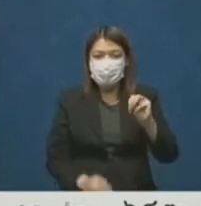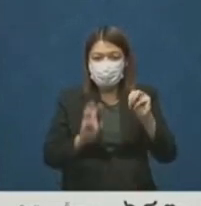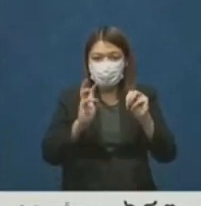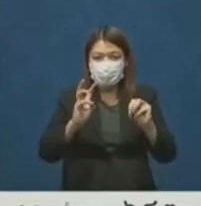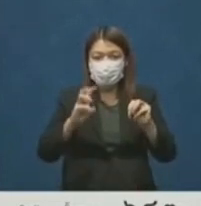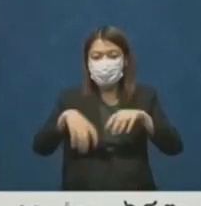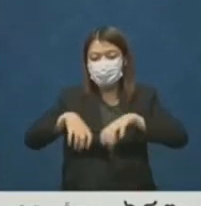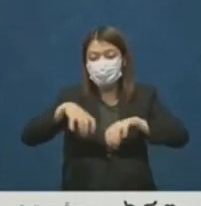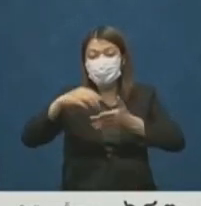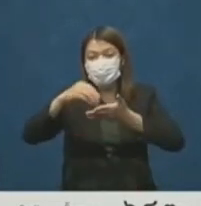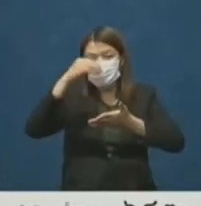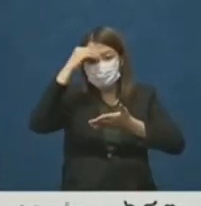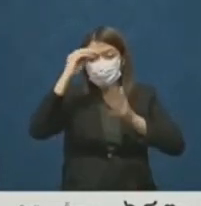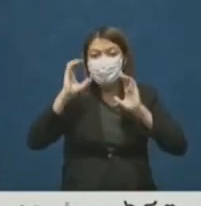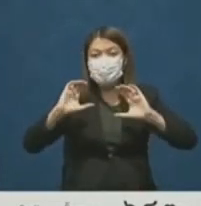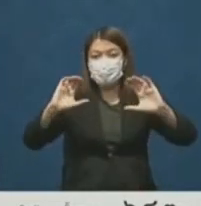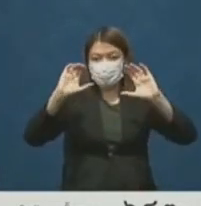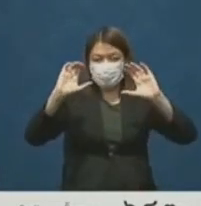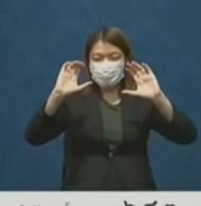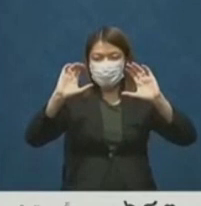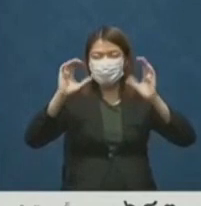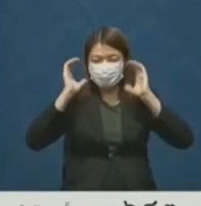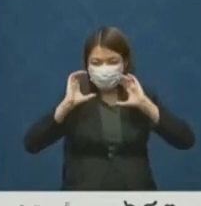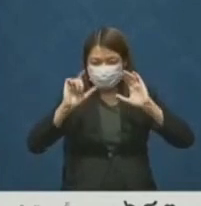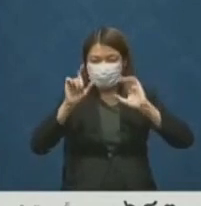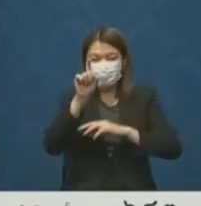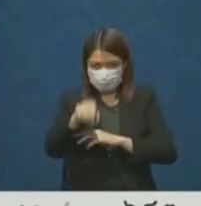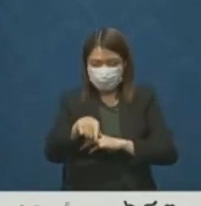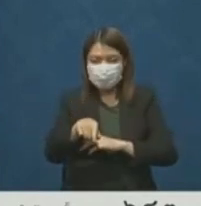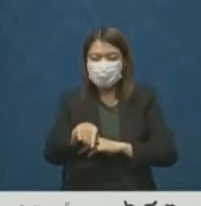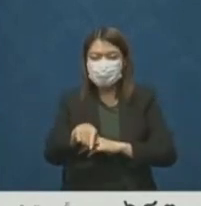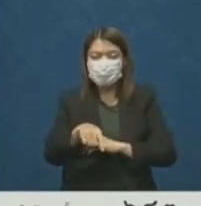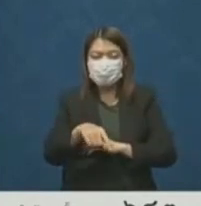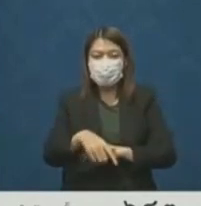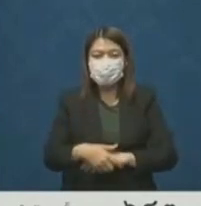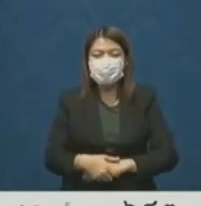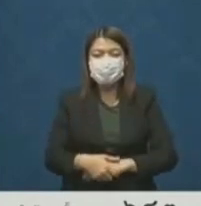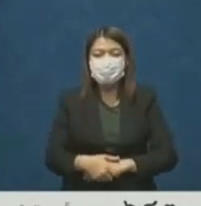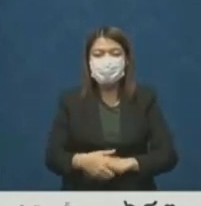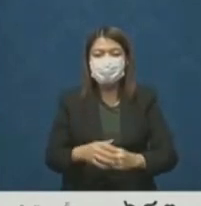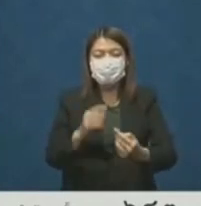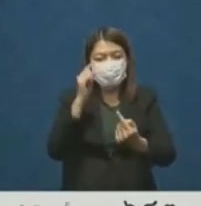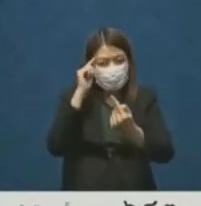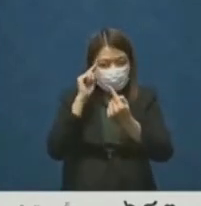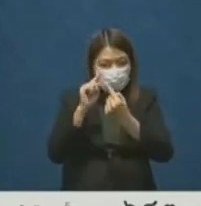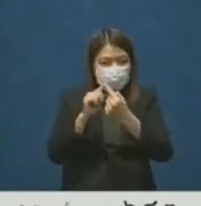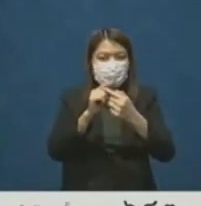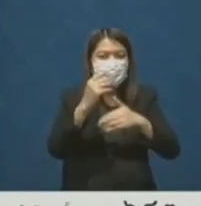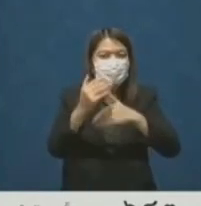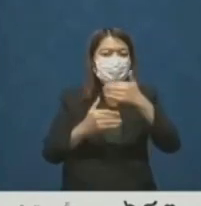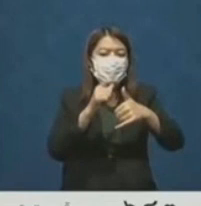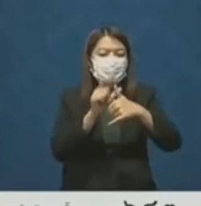มาตรา6การจัดการศึกษารัฐต้องนะครับท่านประธานครับรัฐต้องเพื่อวัตถุประสงค์ในการพัฒนาบุค